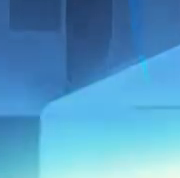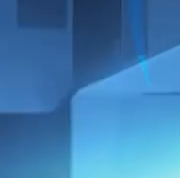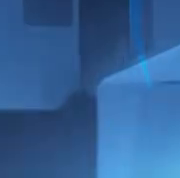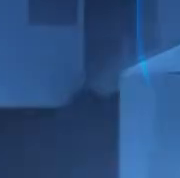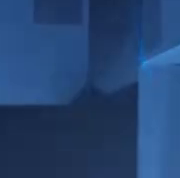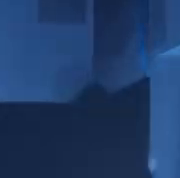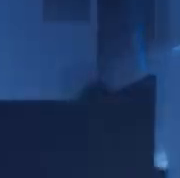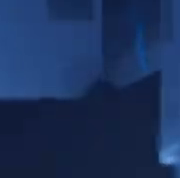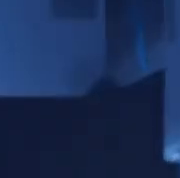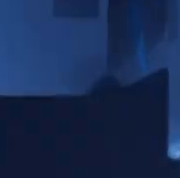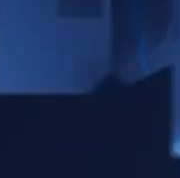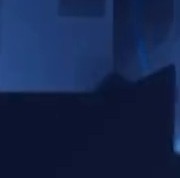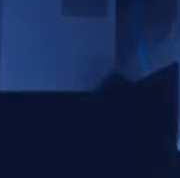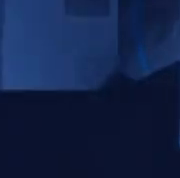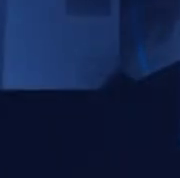шитсу